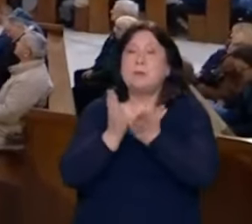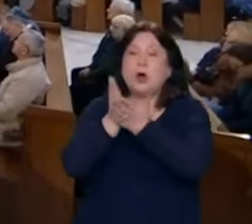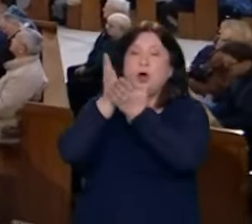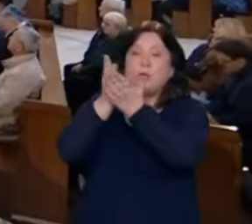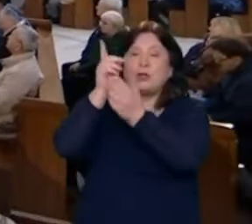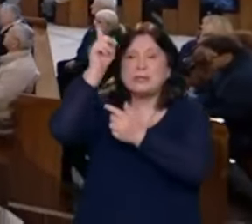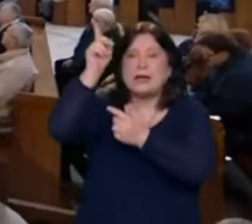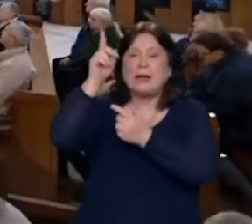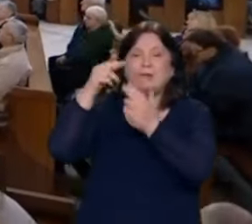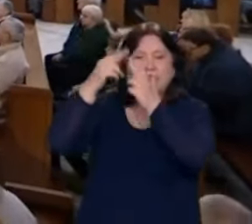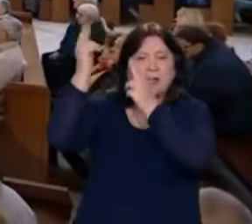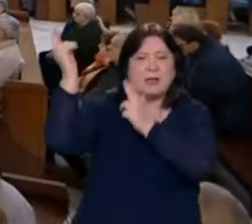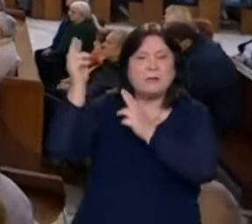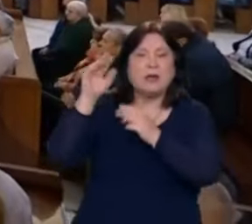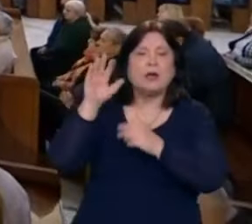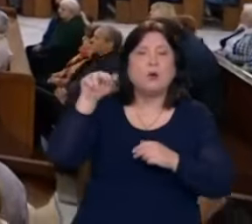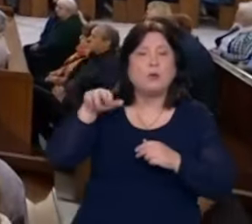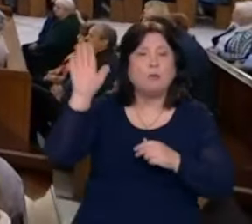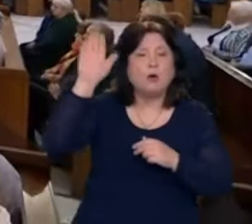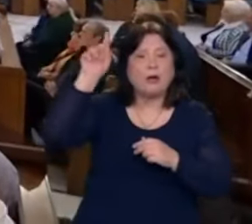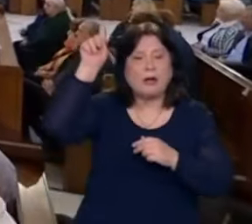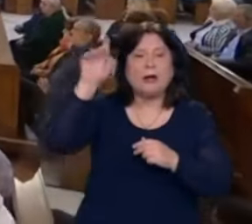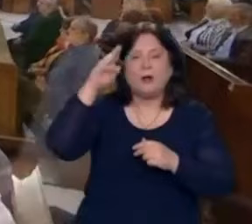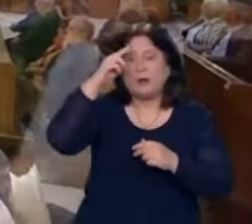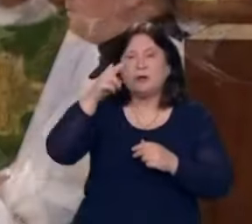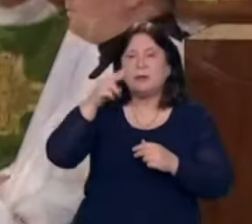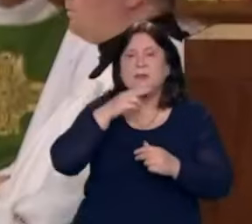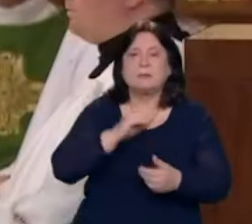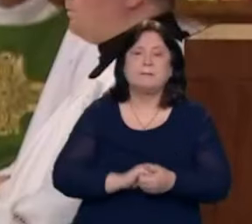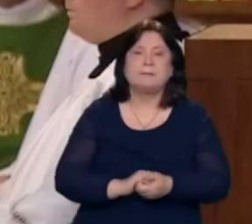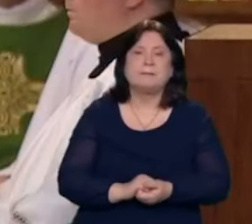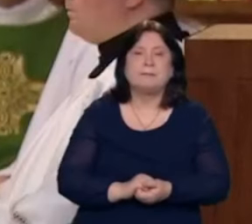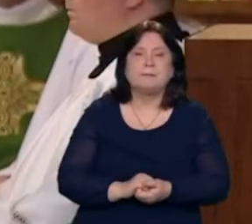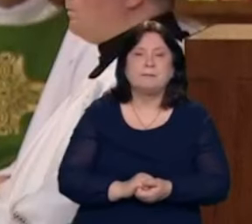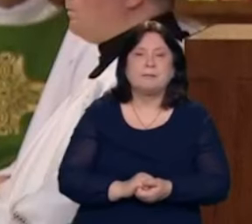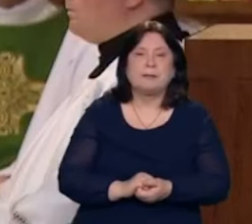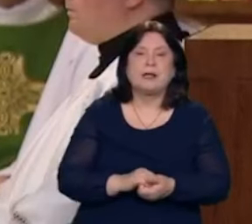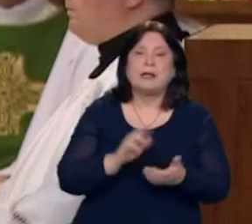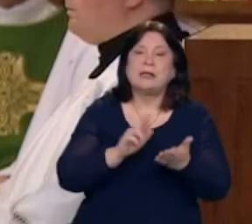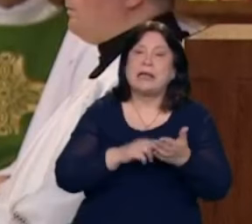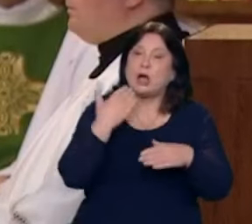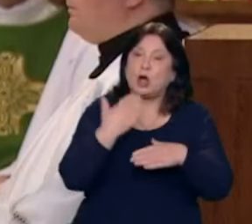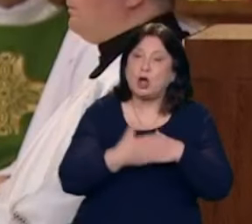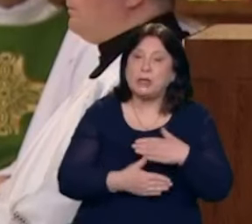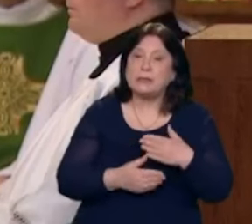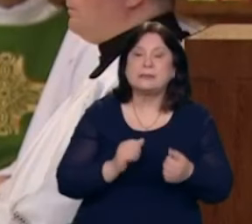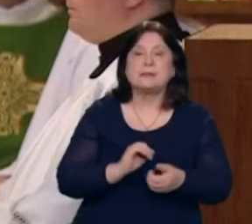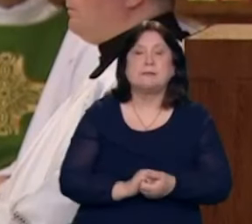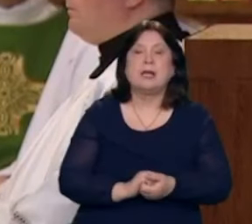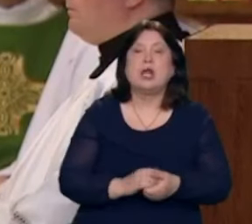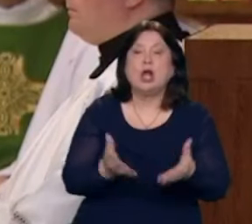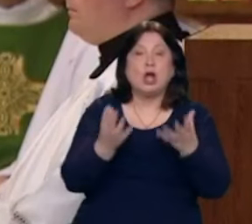wiwo u Boga ojca na koniec